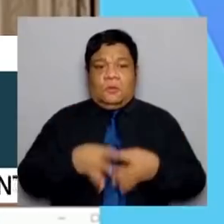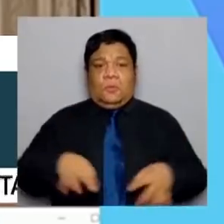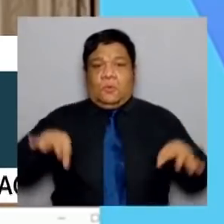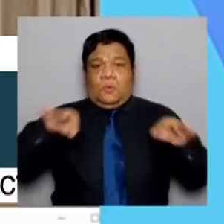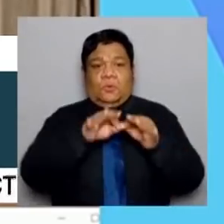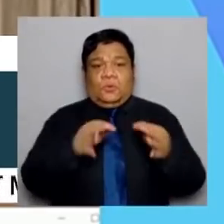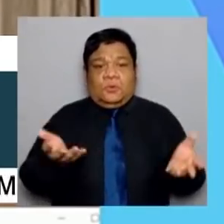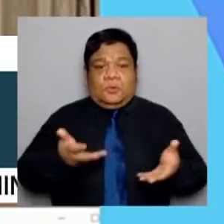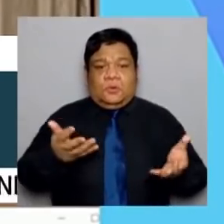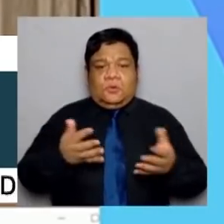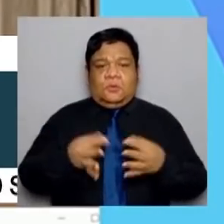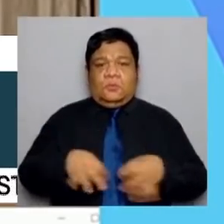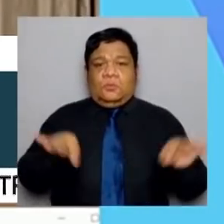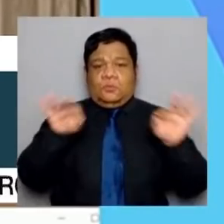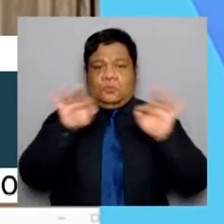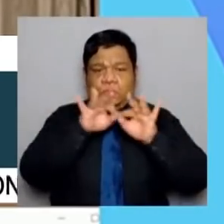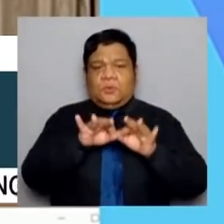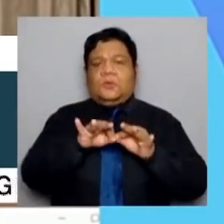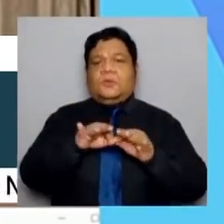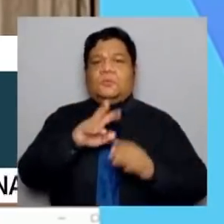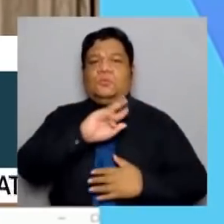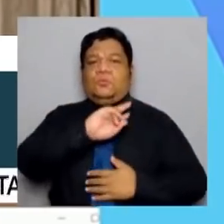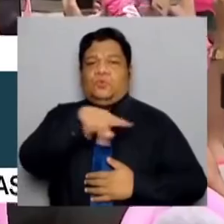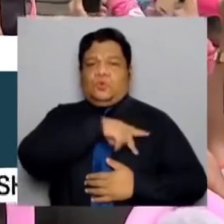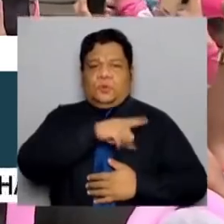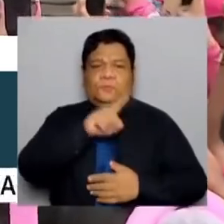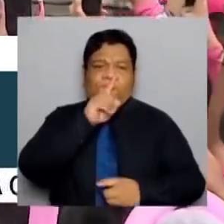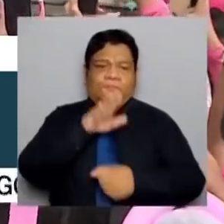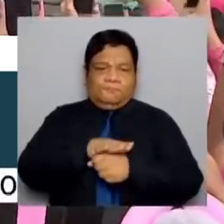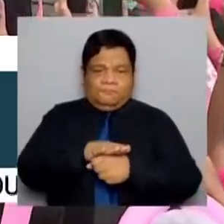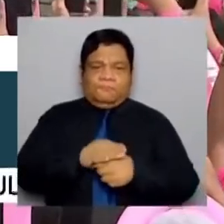mas importante yung personal commitment.